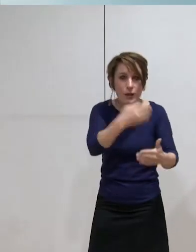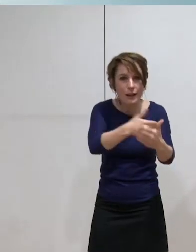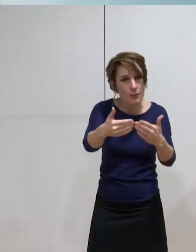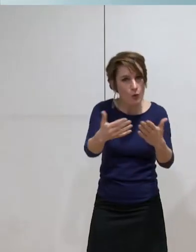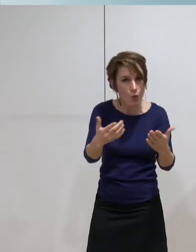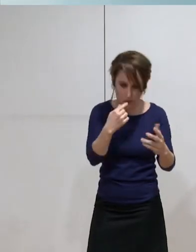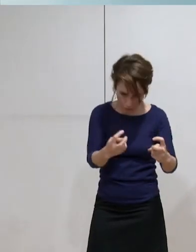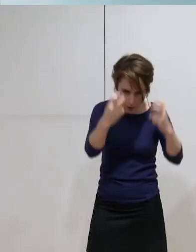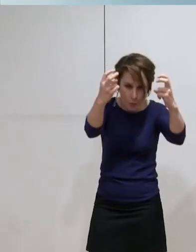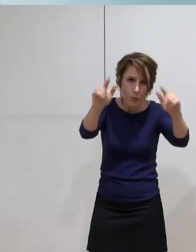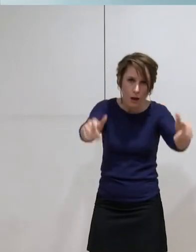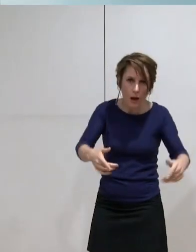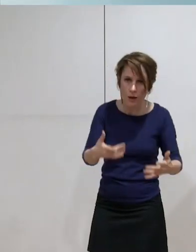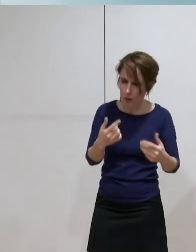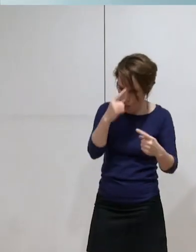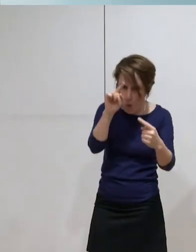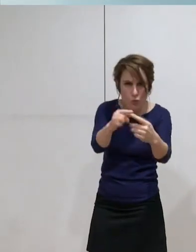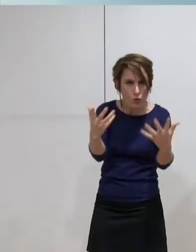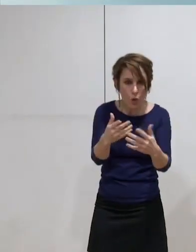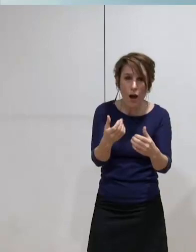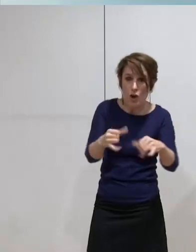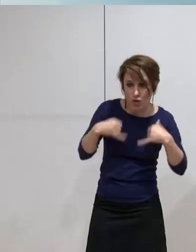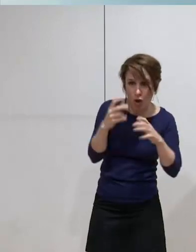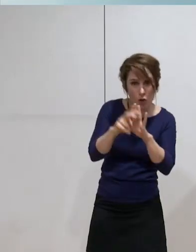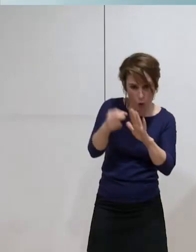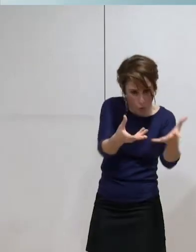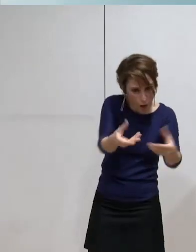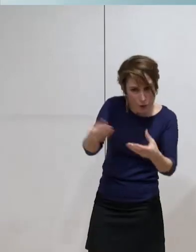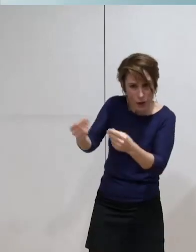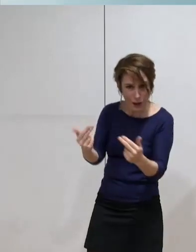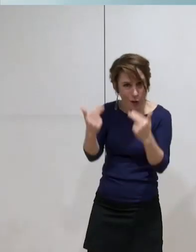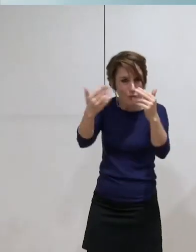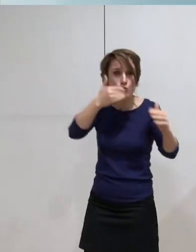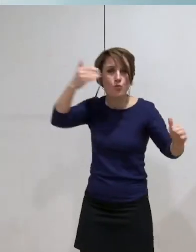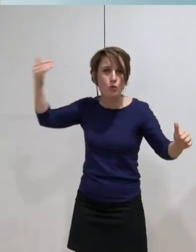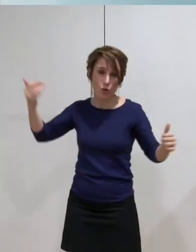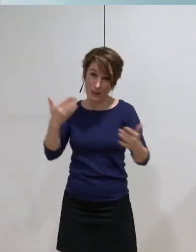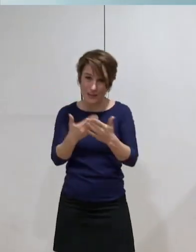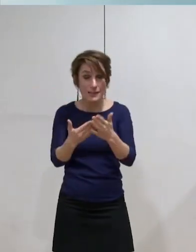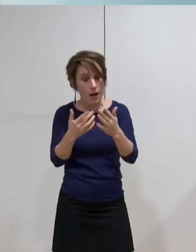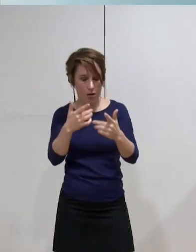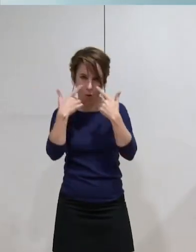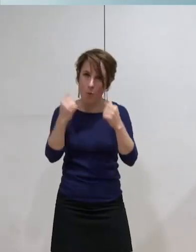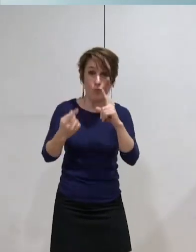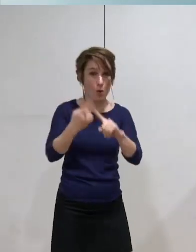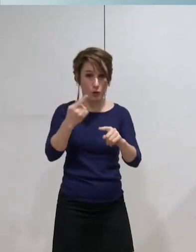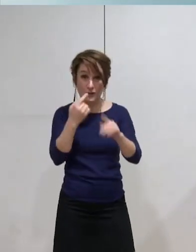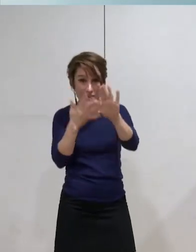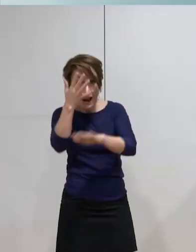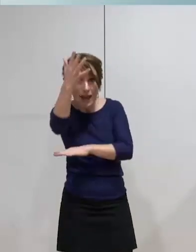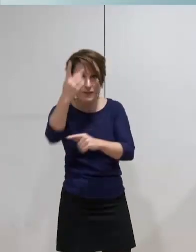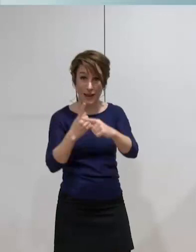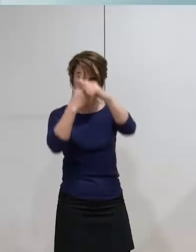grenoblois et je pense que c'est ça qu'il faut saluer dans ce budget c'est l'ouverture vers l'avenir et vers le positif je vous